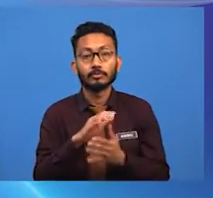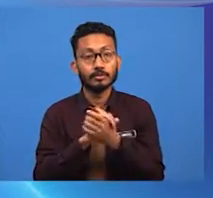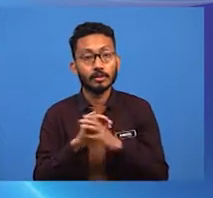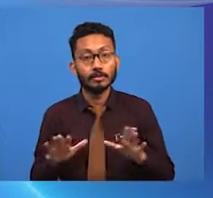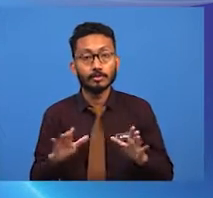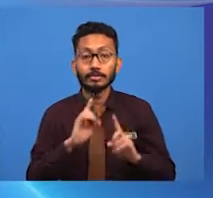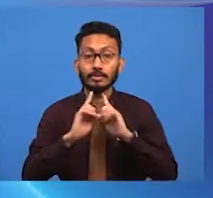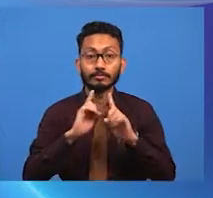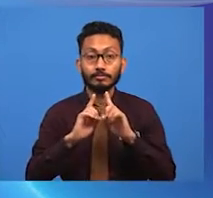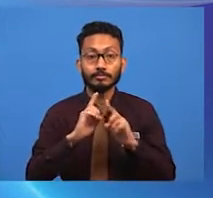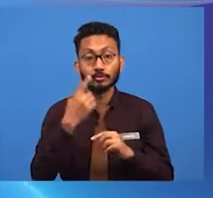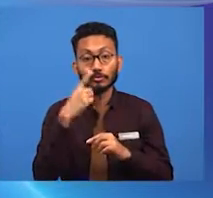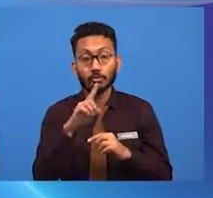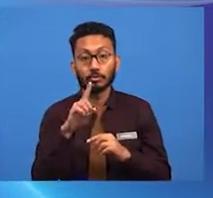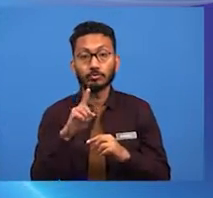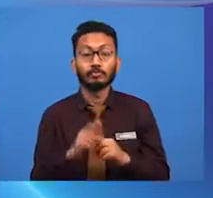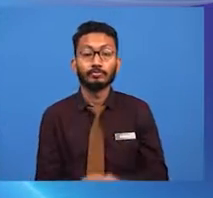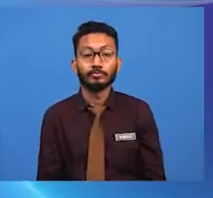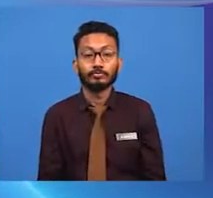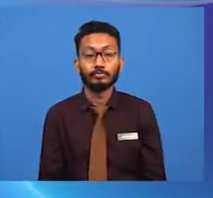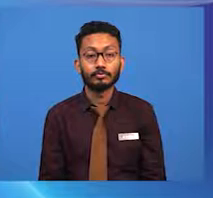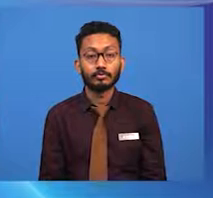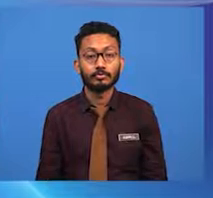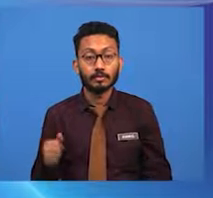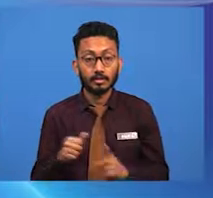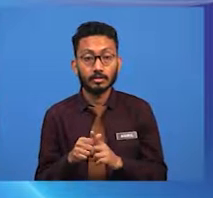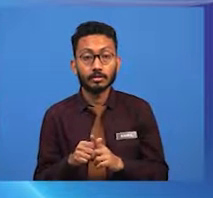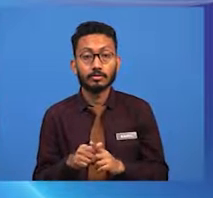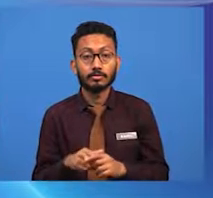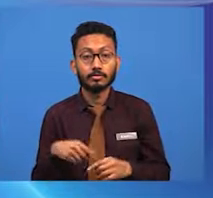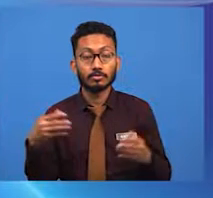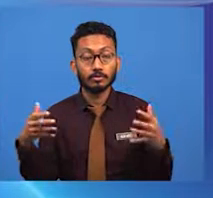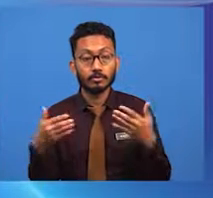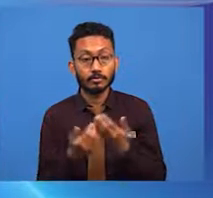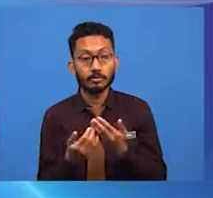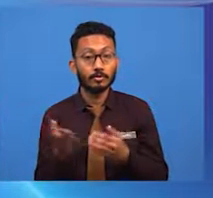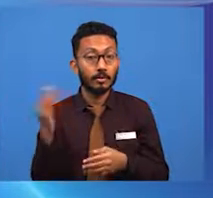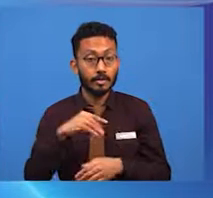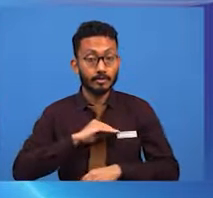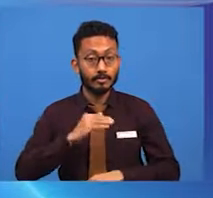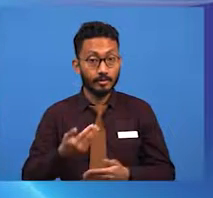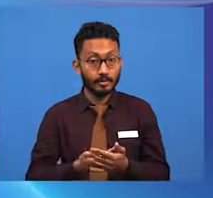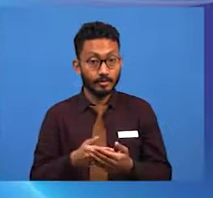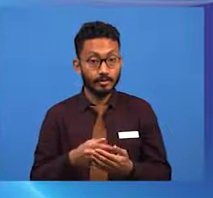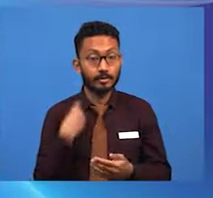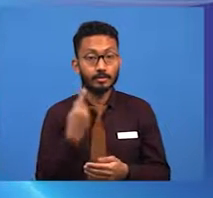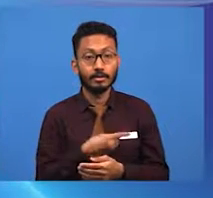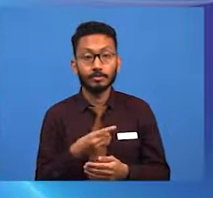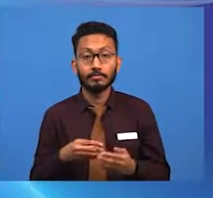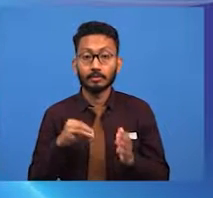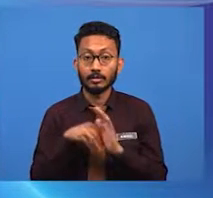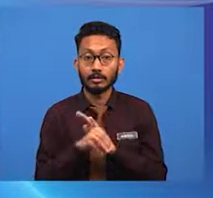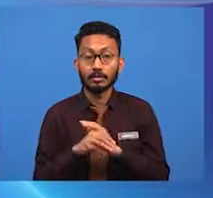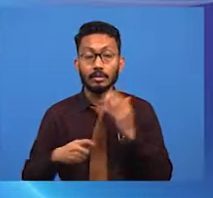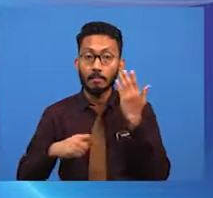cikgu ucapkan. Setiap kali kita menyambut hari lahir kita, maka bertambahlah